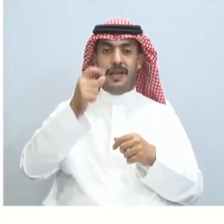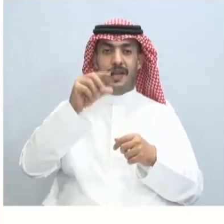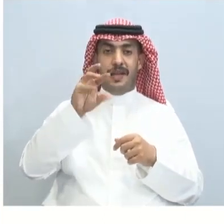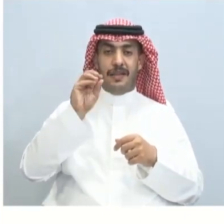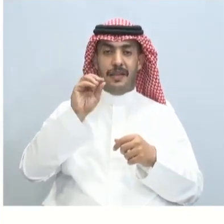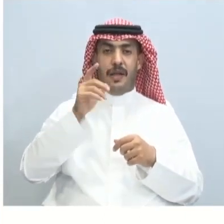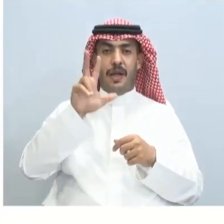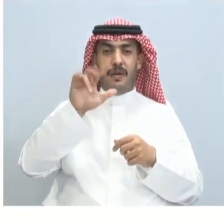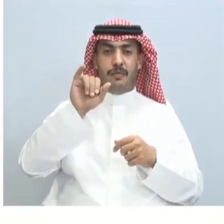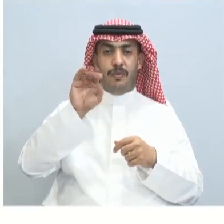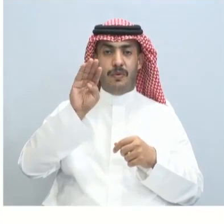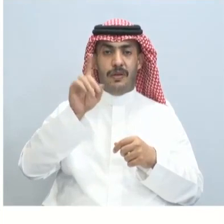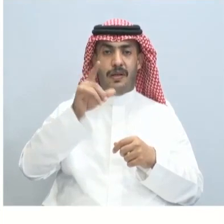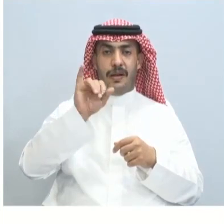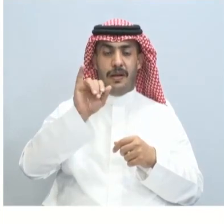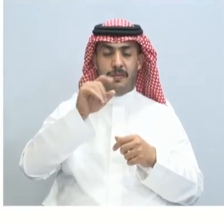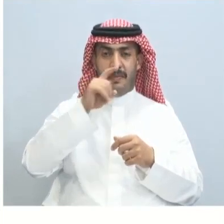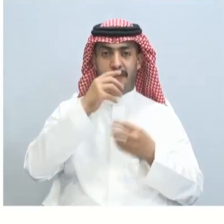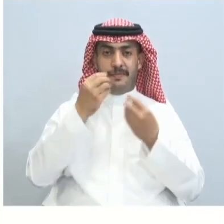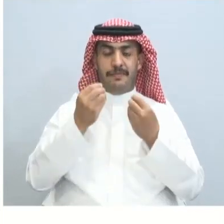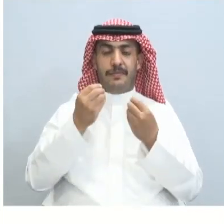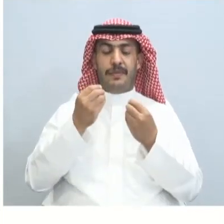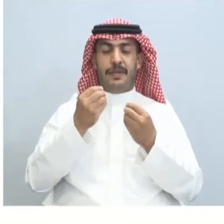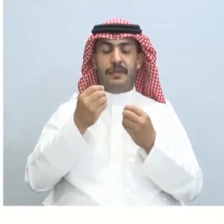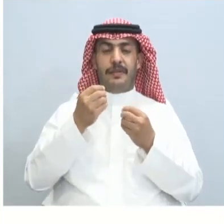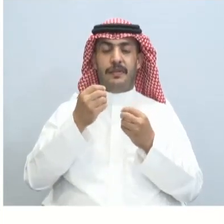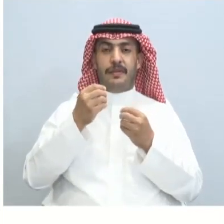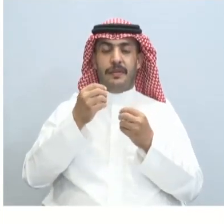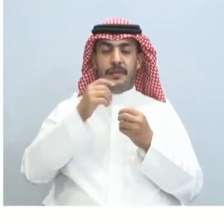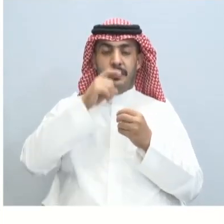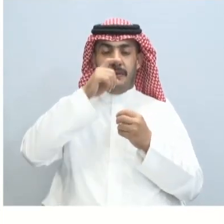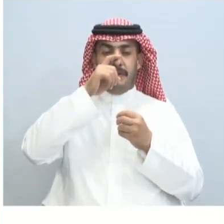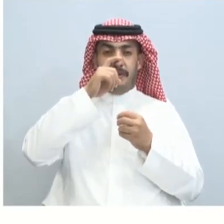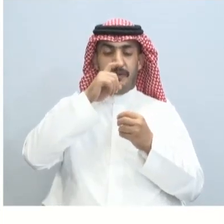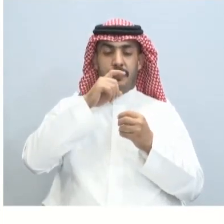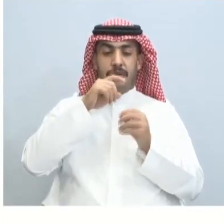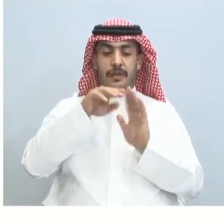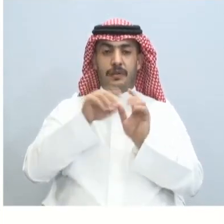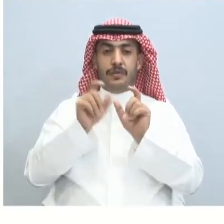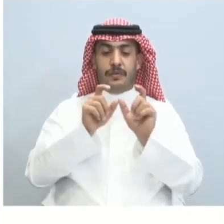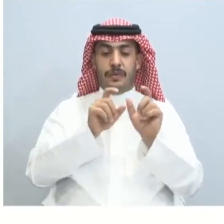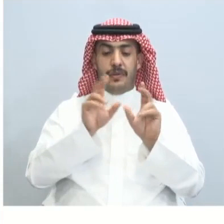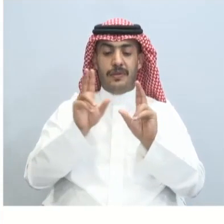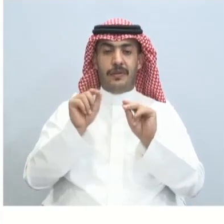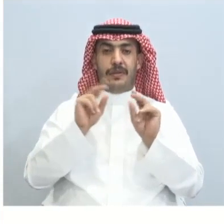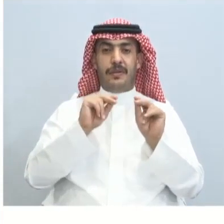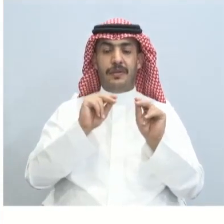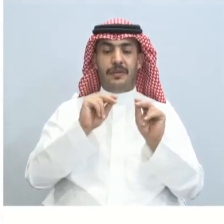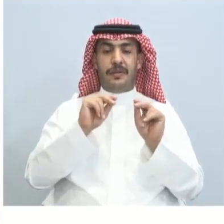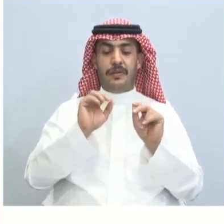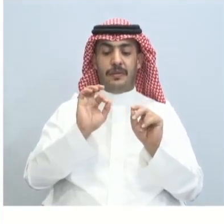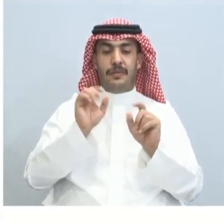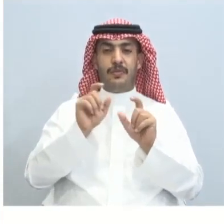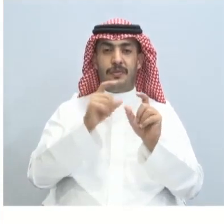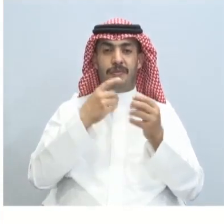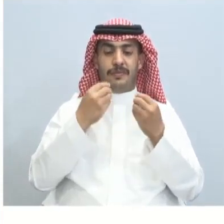او المكرم اذا كان شخصيه عامه وهكذا وبالتالي فلا بد ان تكون جمل مثل هذه الجمل كذلك فان